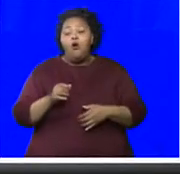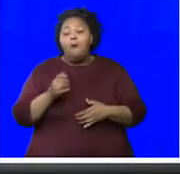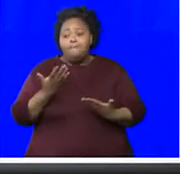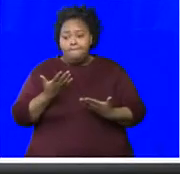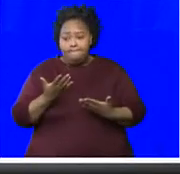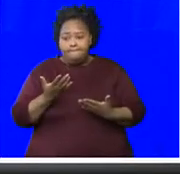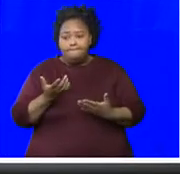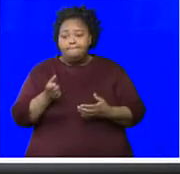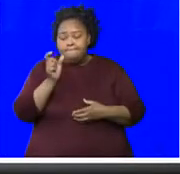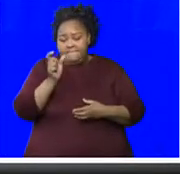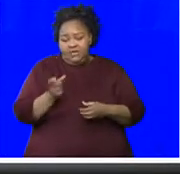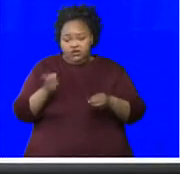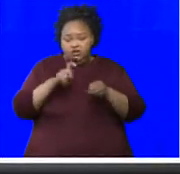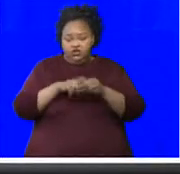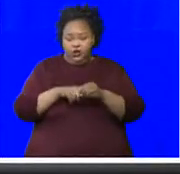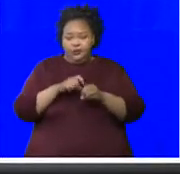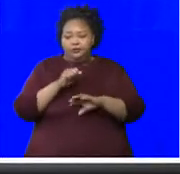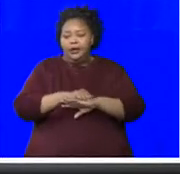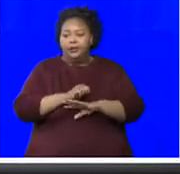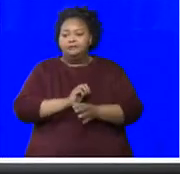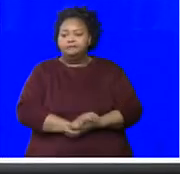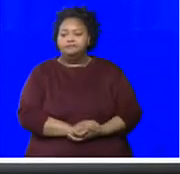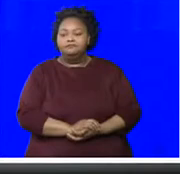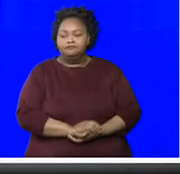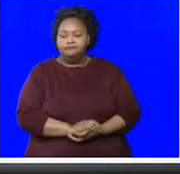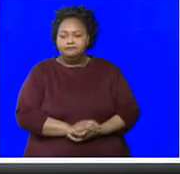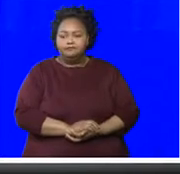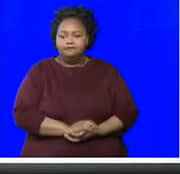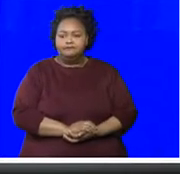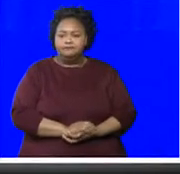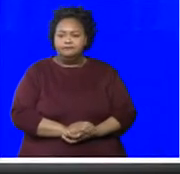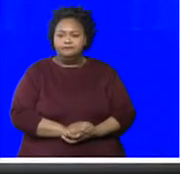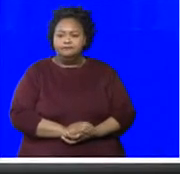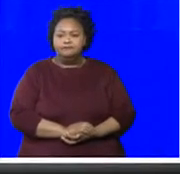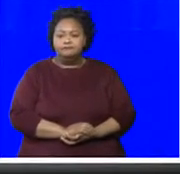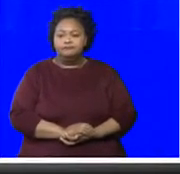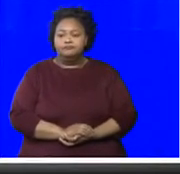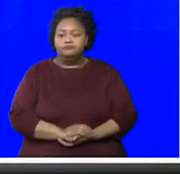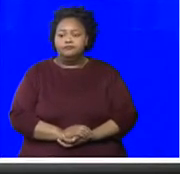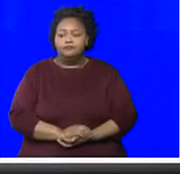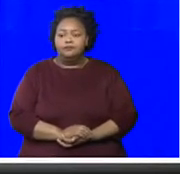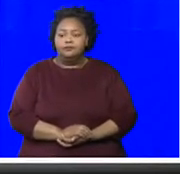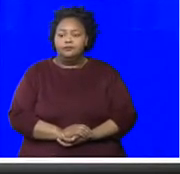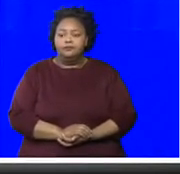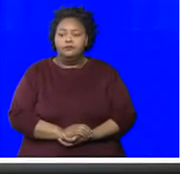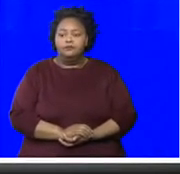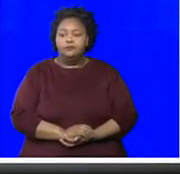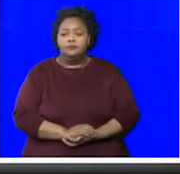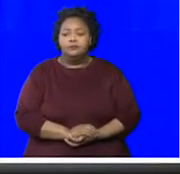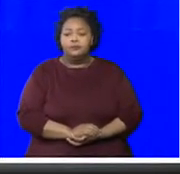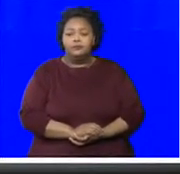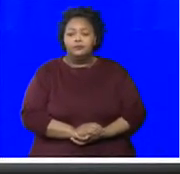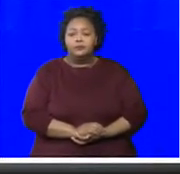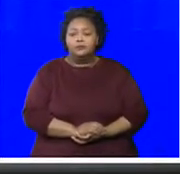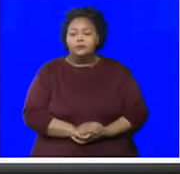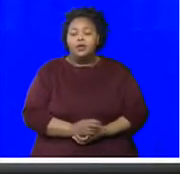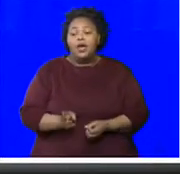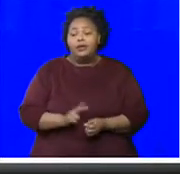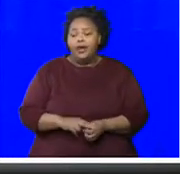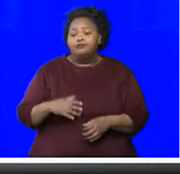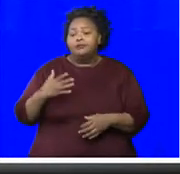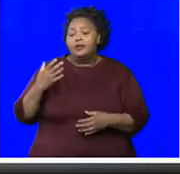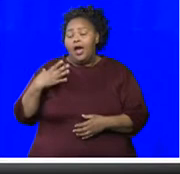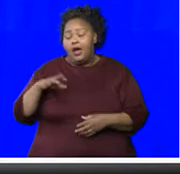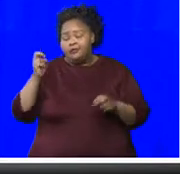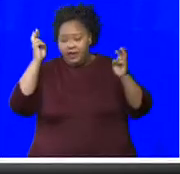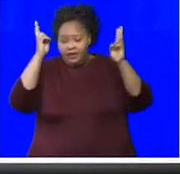iyawaqabangela emaswati ngilenye indzaba kuya ke event bakuthele ukuthi kunabantu ngilenye indzaba futhi kuya ke event la utsethe khona ngicela